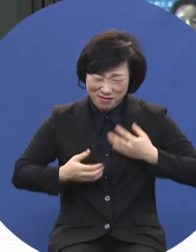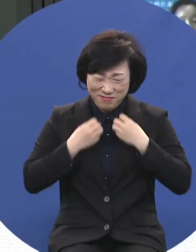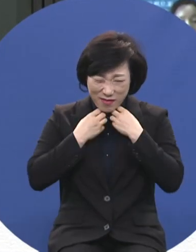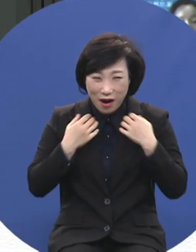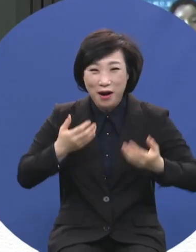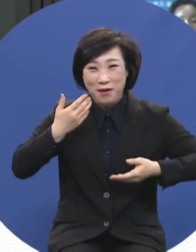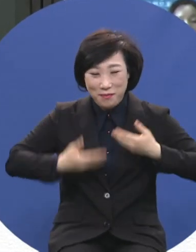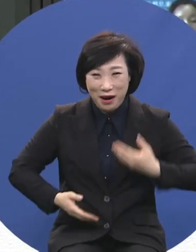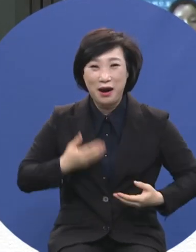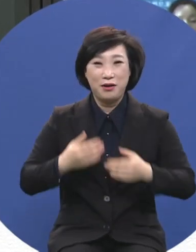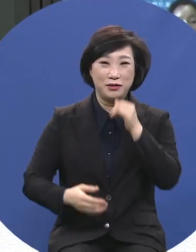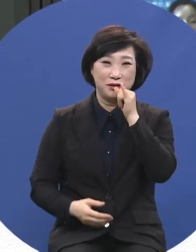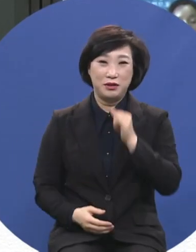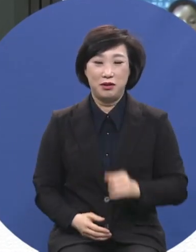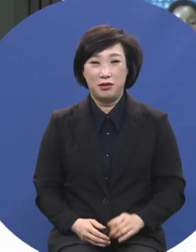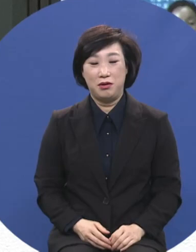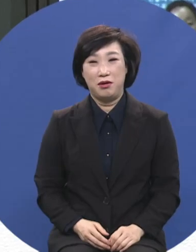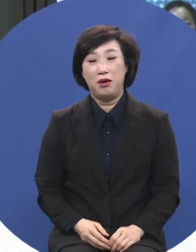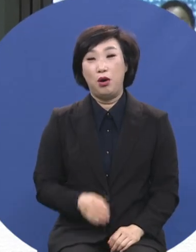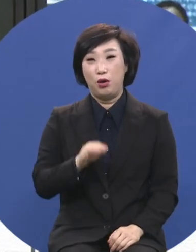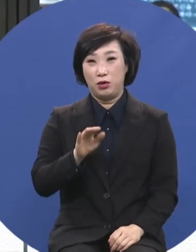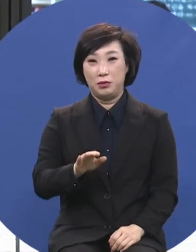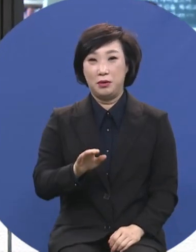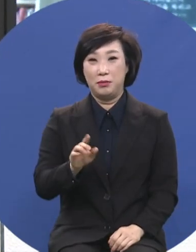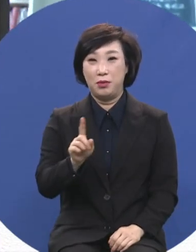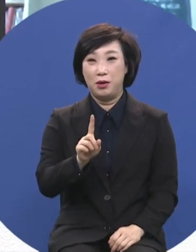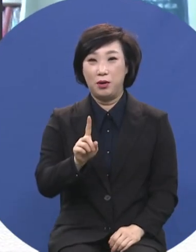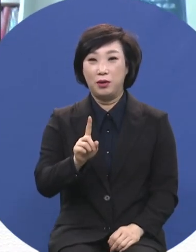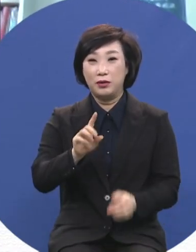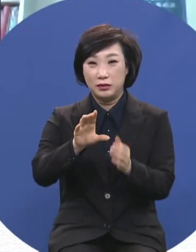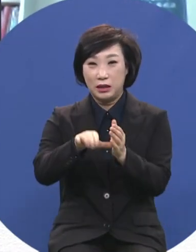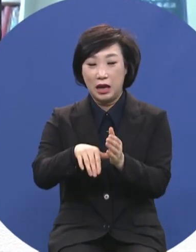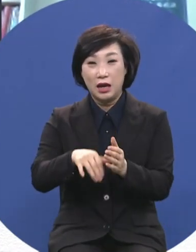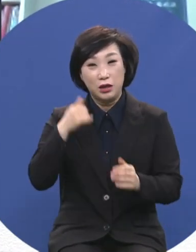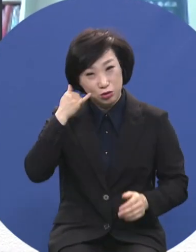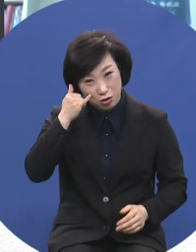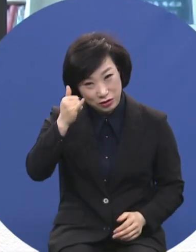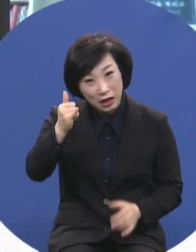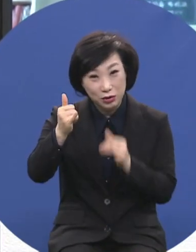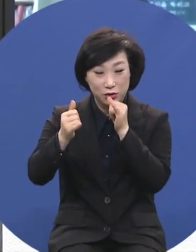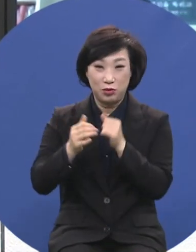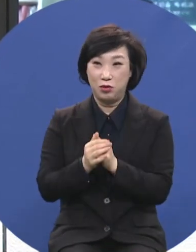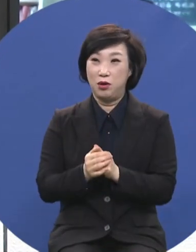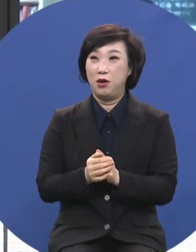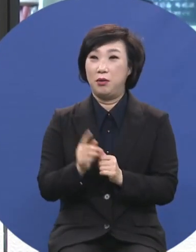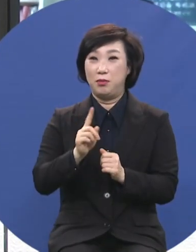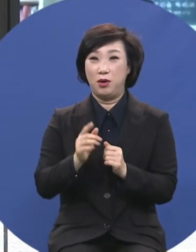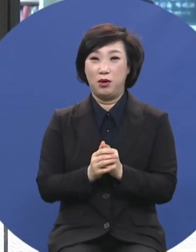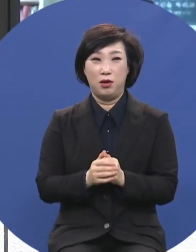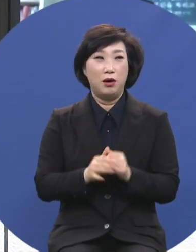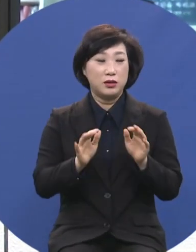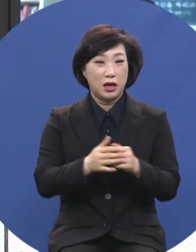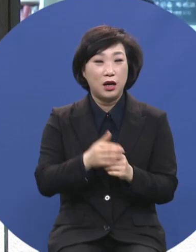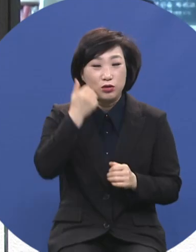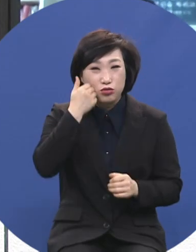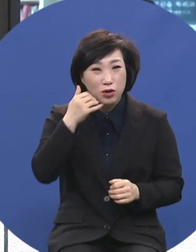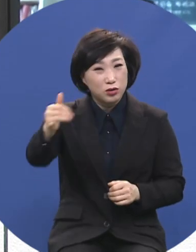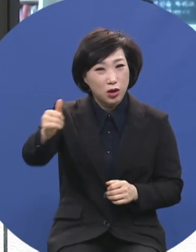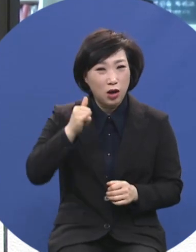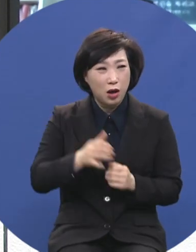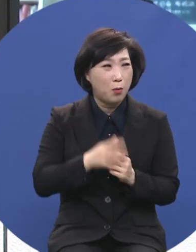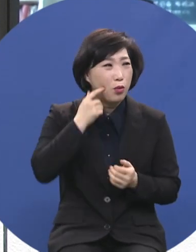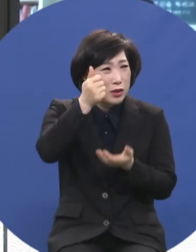바쁩니다. 그러면 이제 어떤 데는 전화도 오고 그래 목사님 이러고 저러고 이런